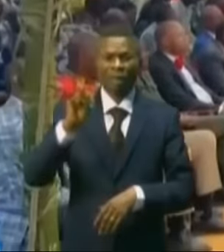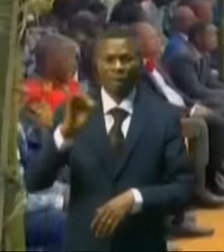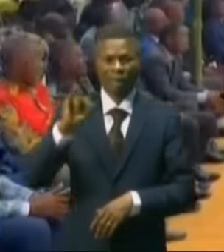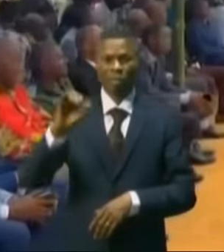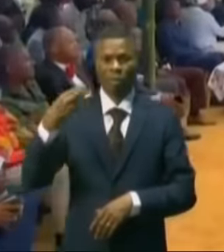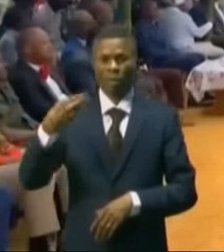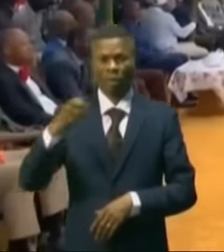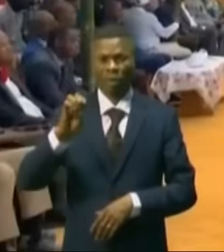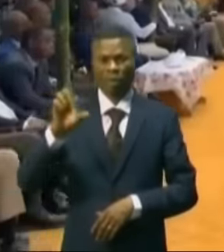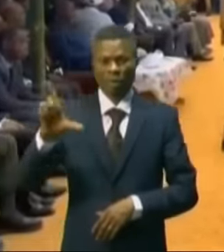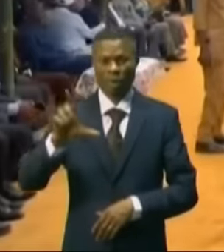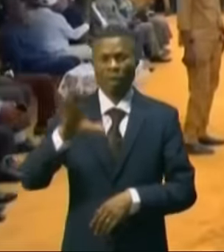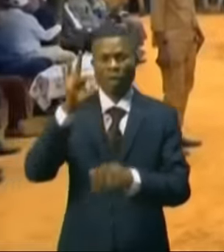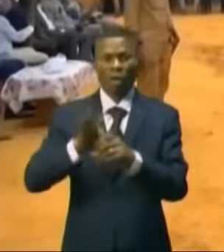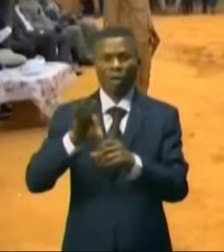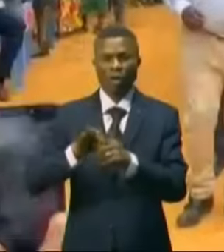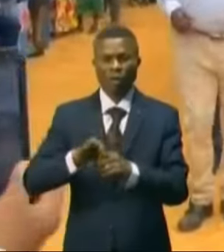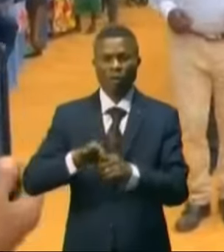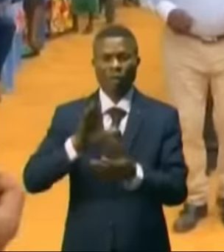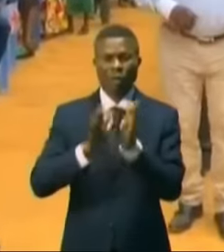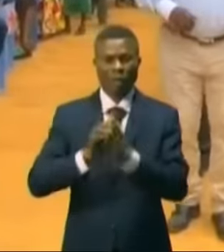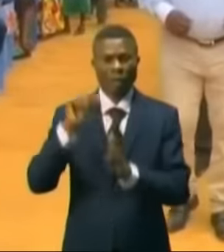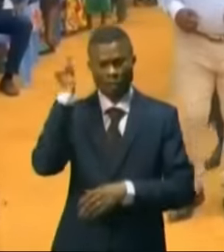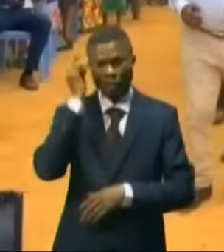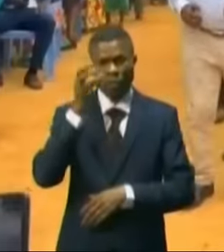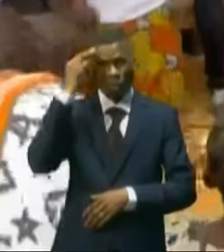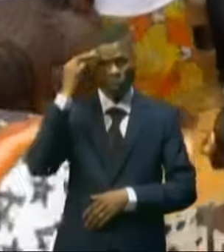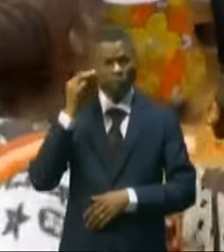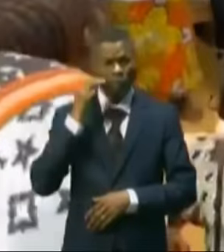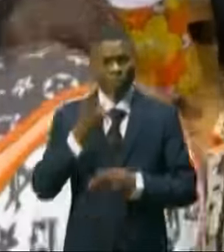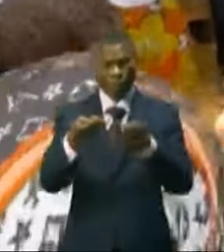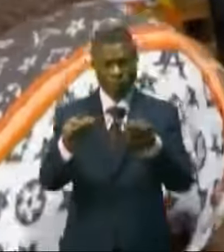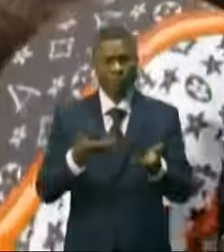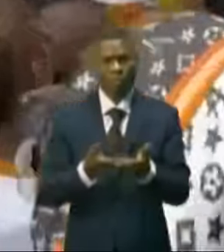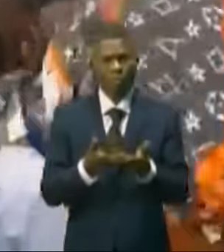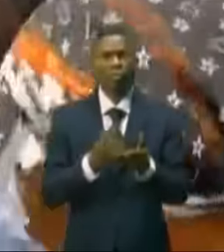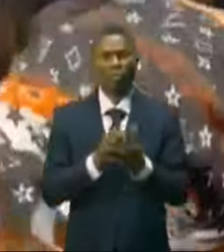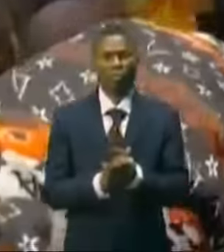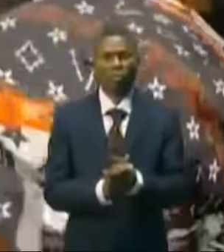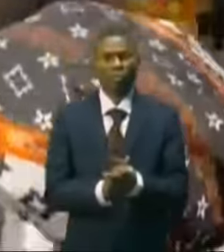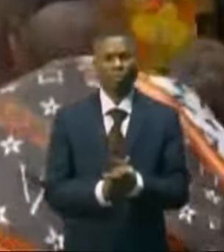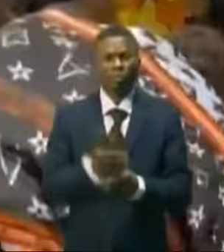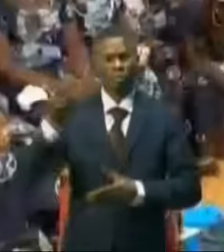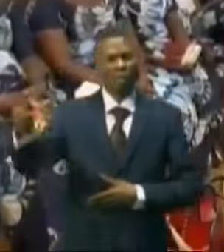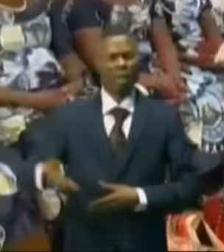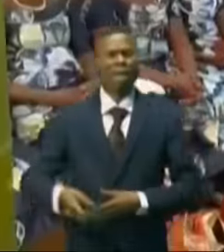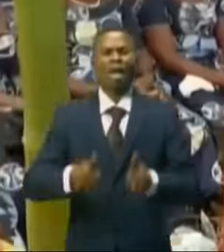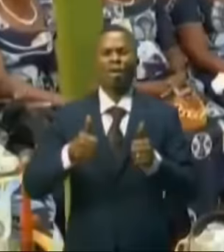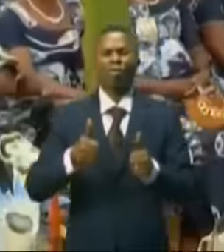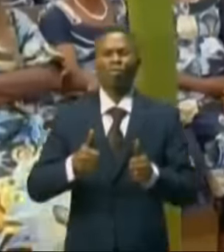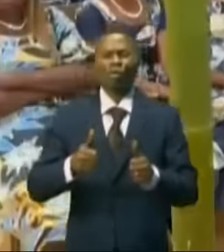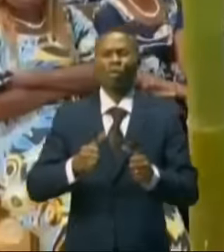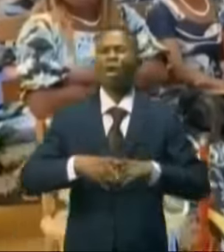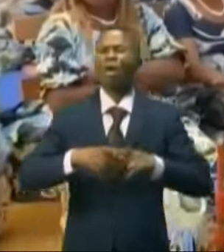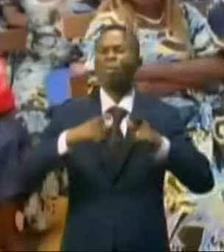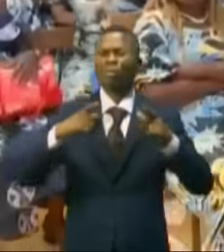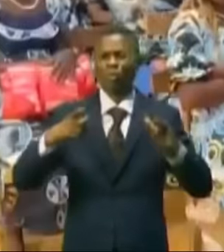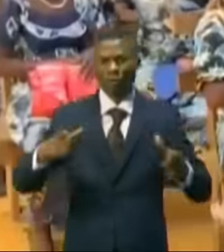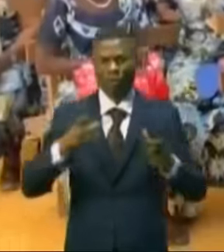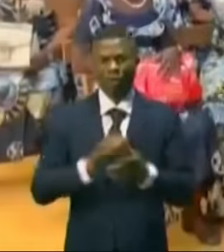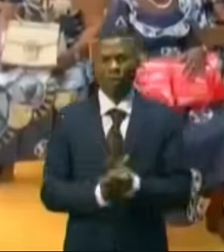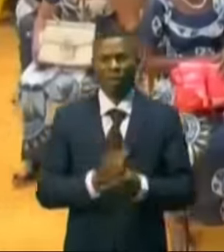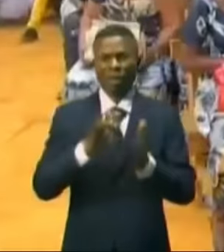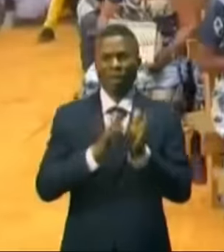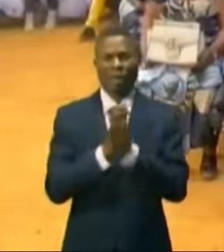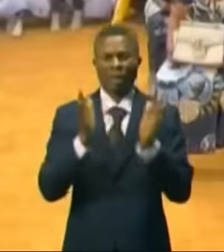sa nomination au sein du gouvernement. Sur place, il a eu droit à un accueil délirant. Face aux notables, fidèles de